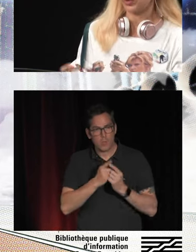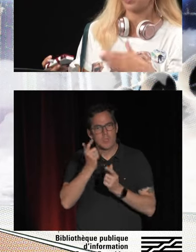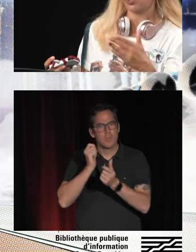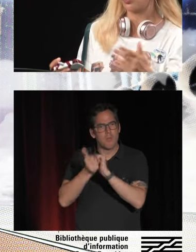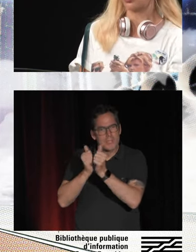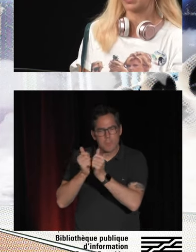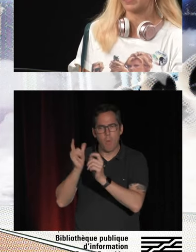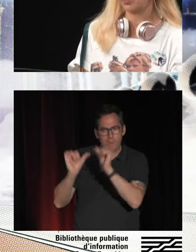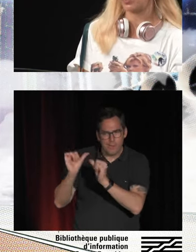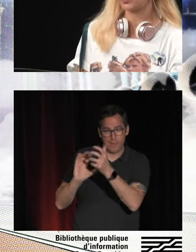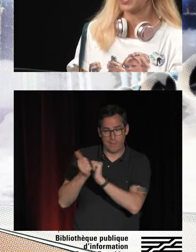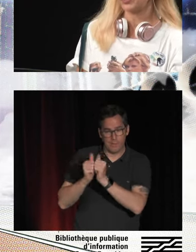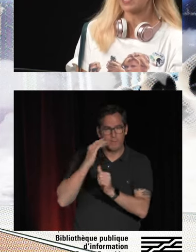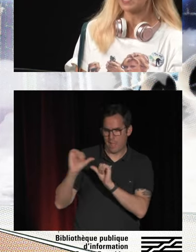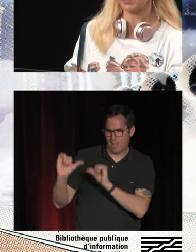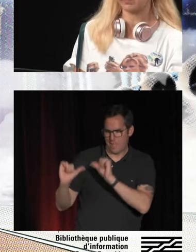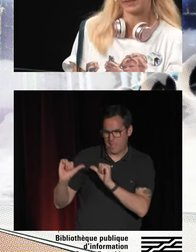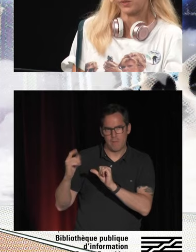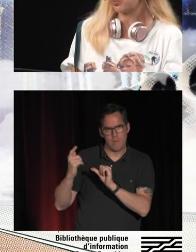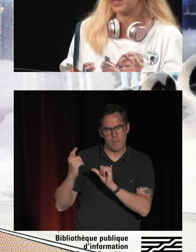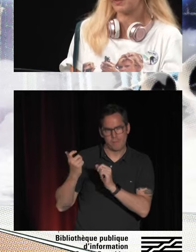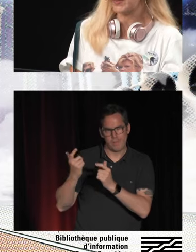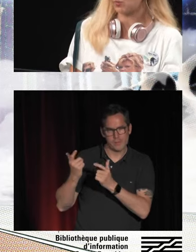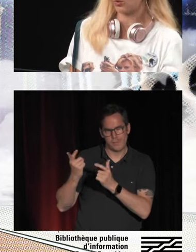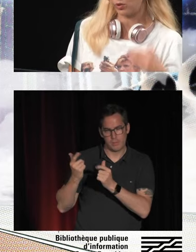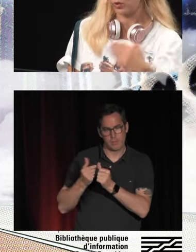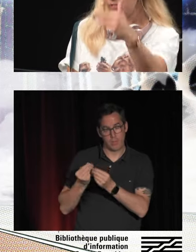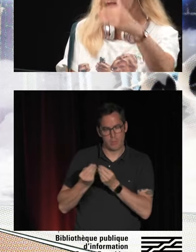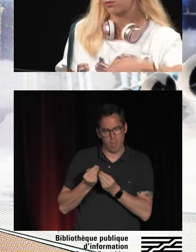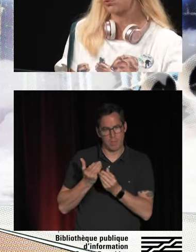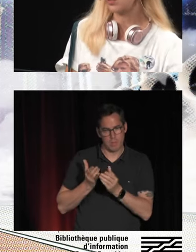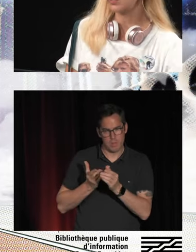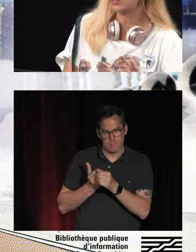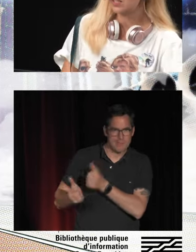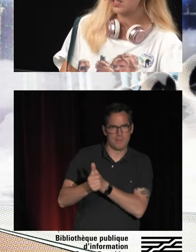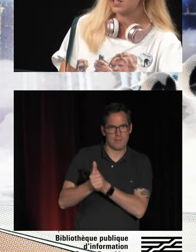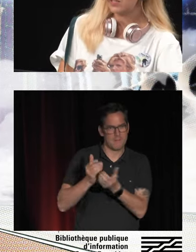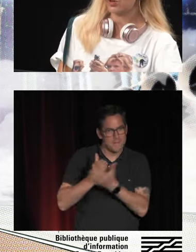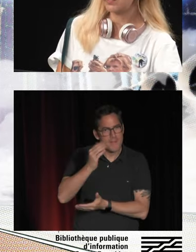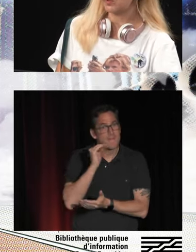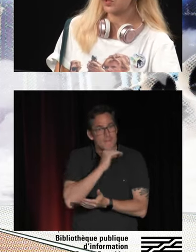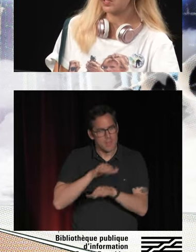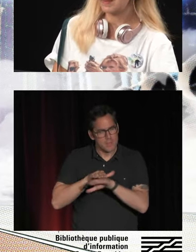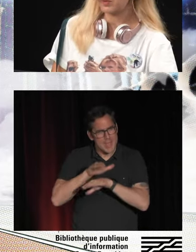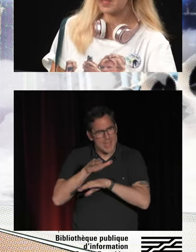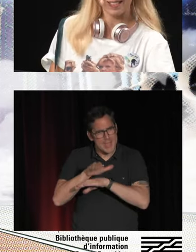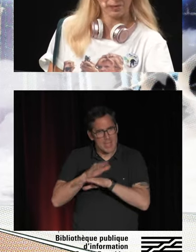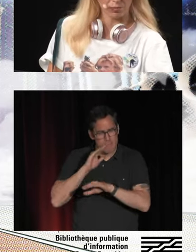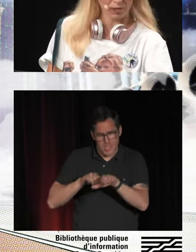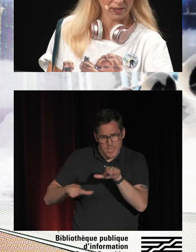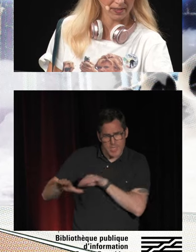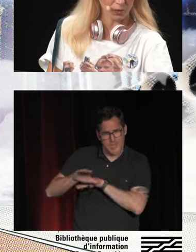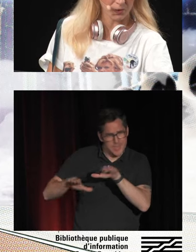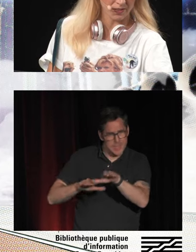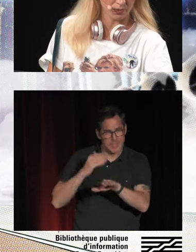d'ailleurs. Quand on est l'un contre l'autre, évidemment, on veut aussi des armes. Mais pour aller vite, pour revenir justement revenir au score, eh ben, c'est très